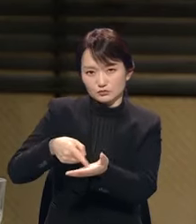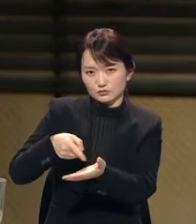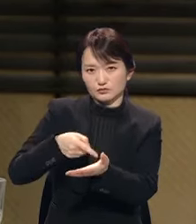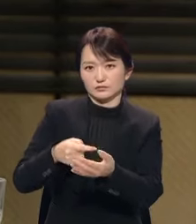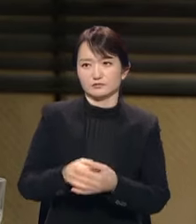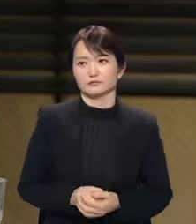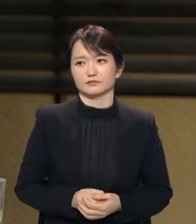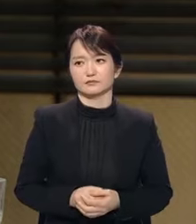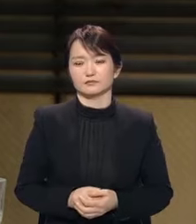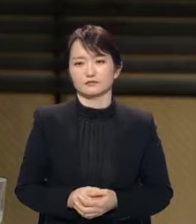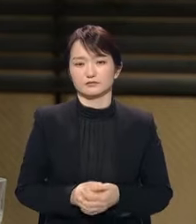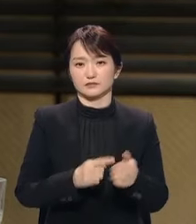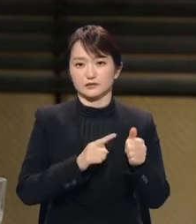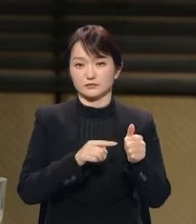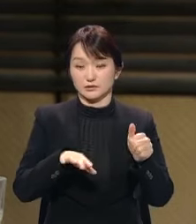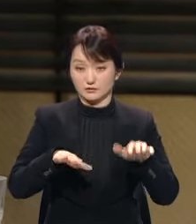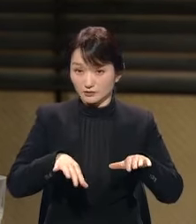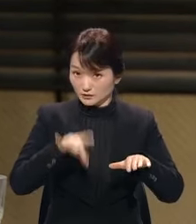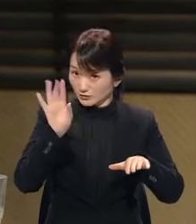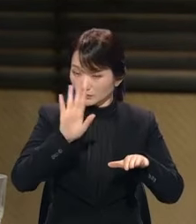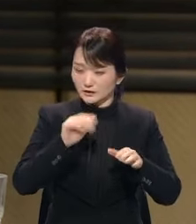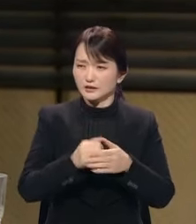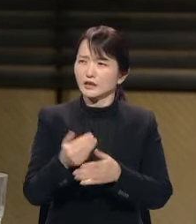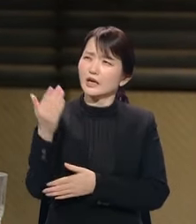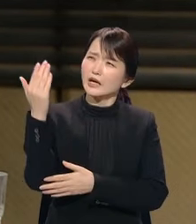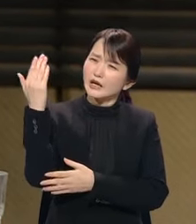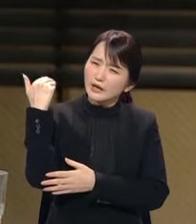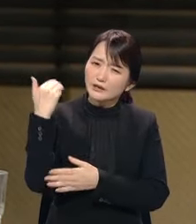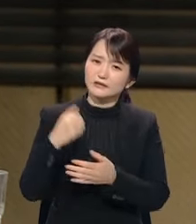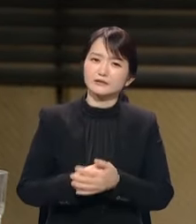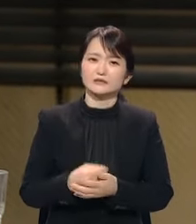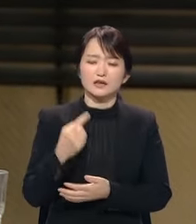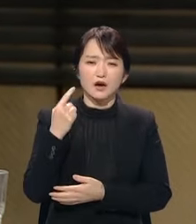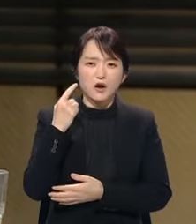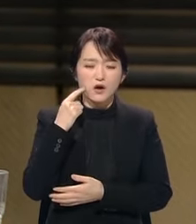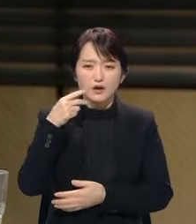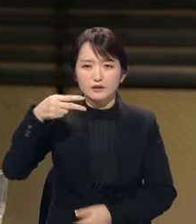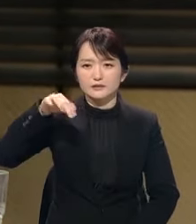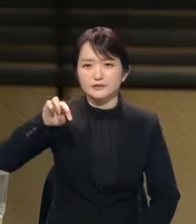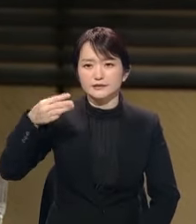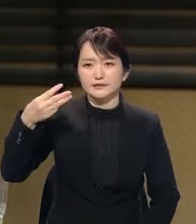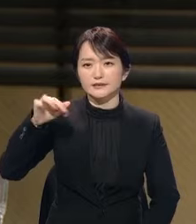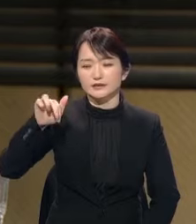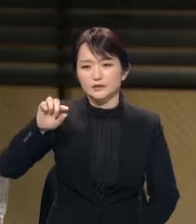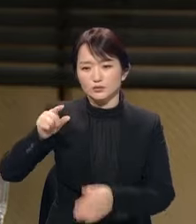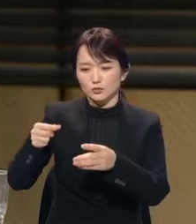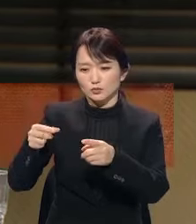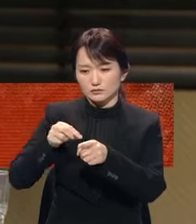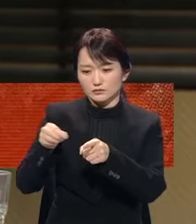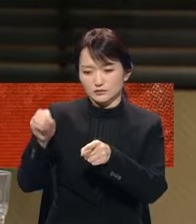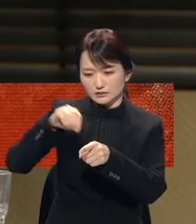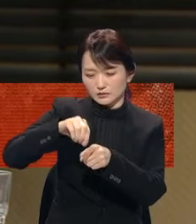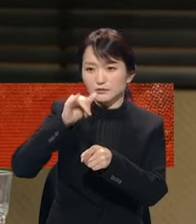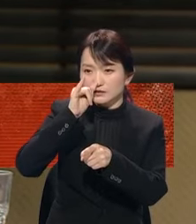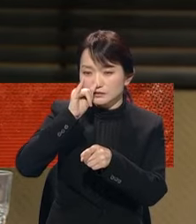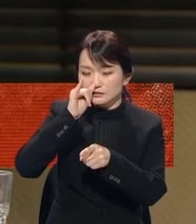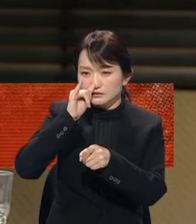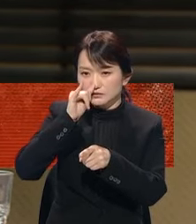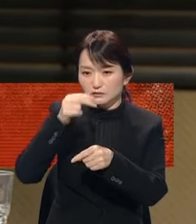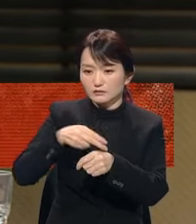같은 경우 이번이 처음이 아니라 과거에도 뭐 인공 진피 보형물을 삽입한 적 있다 이렇게 해서 의사한테 얘기를 했고, 그러니까